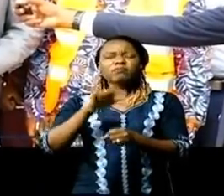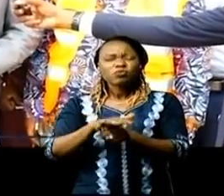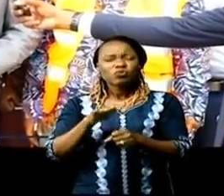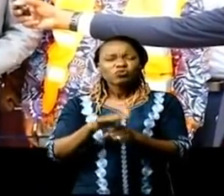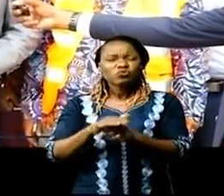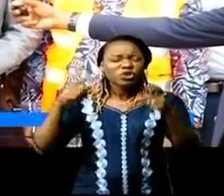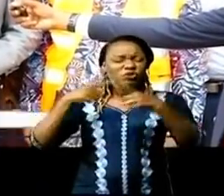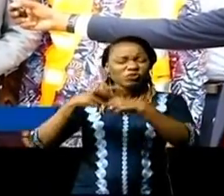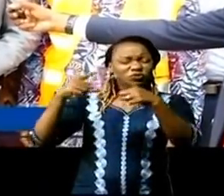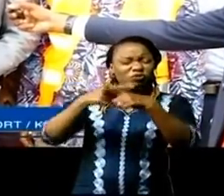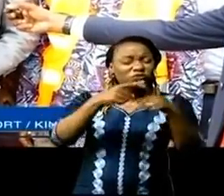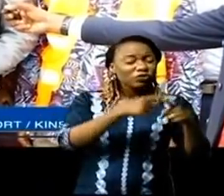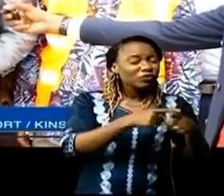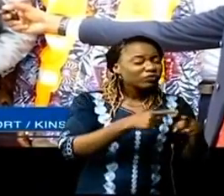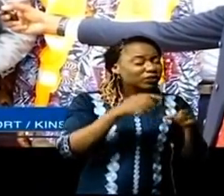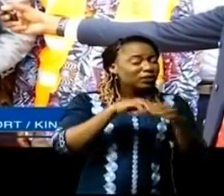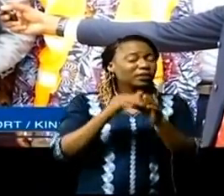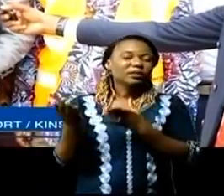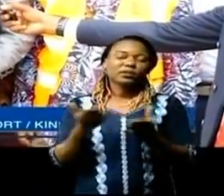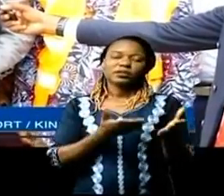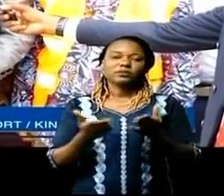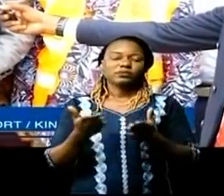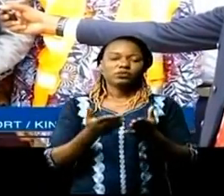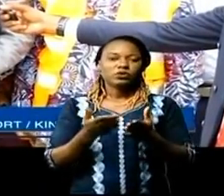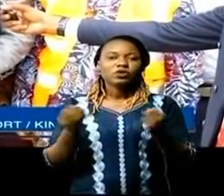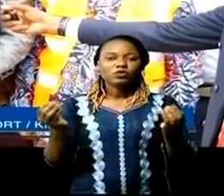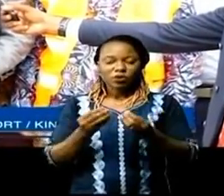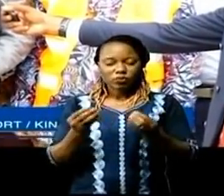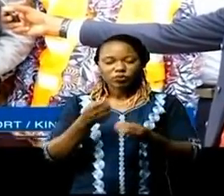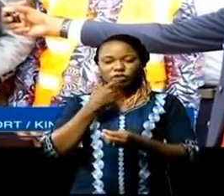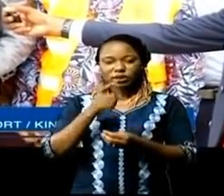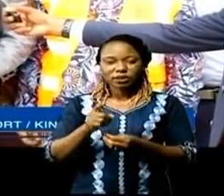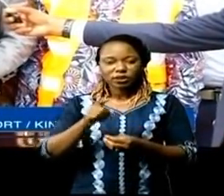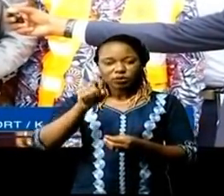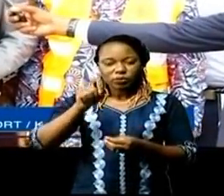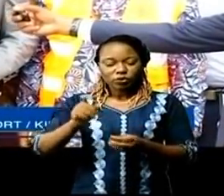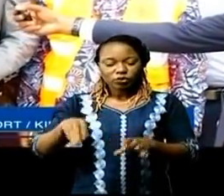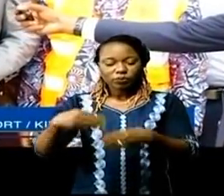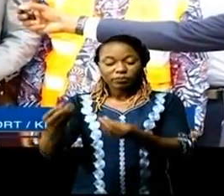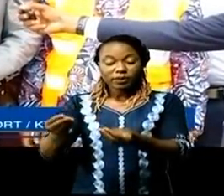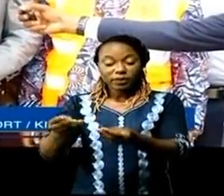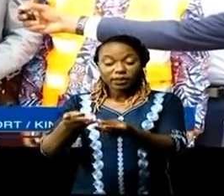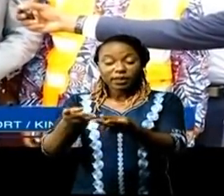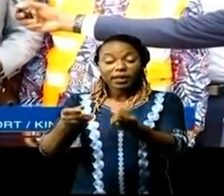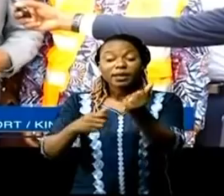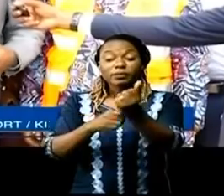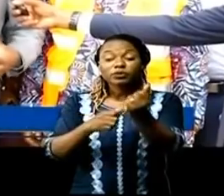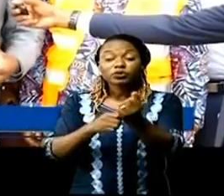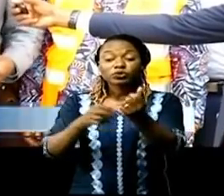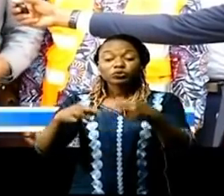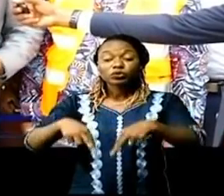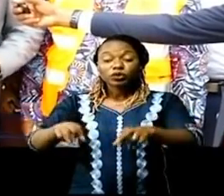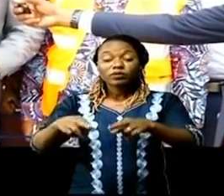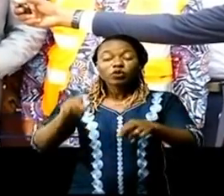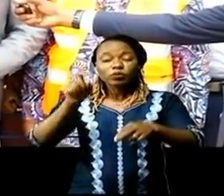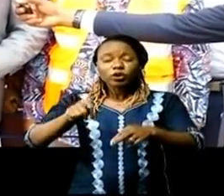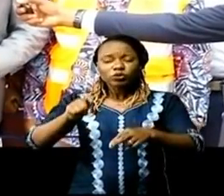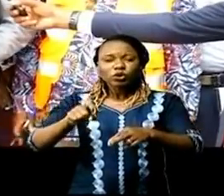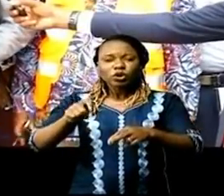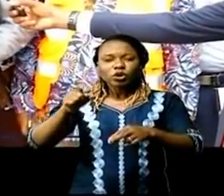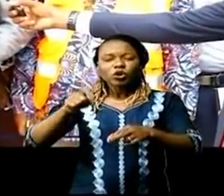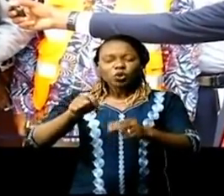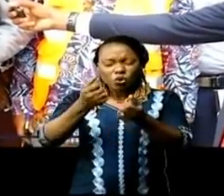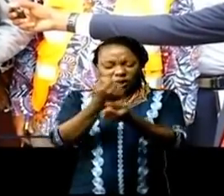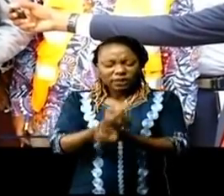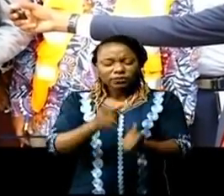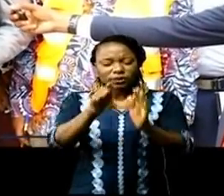transport. Et c'est comme ça que j'ai demandé, avant de commencer n'importe quoi, de mettre les gens sur la voie publique, il faut qu'on s'accorde sur certaines choses. C'est